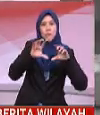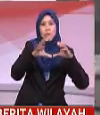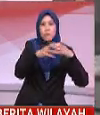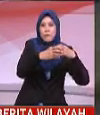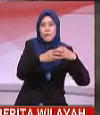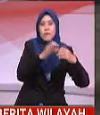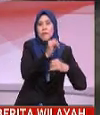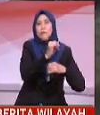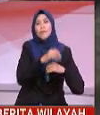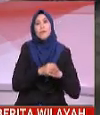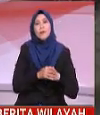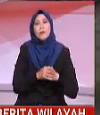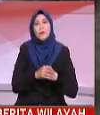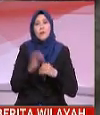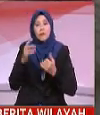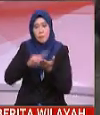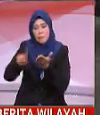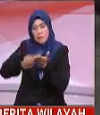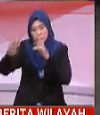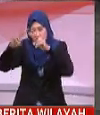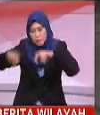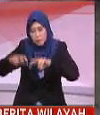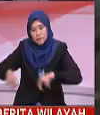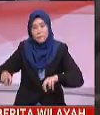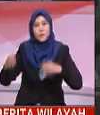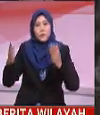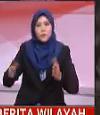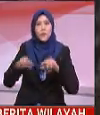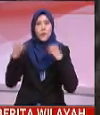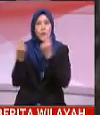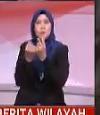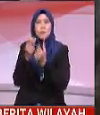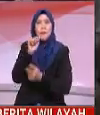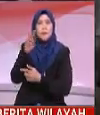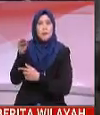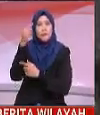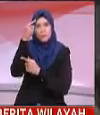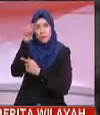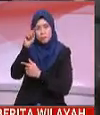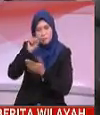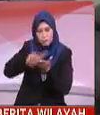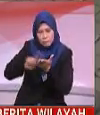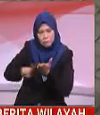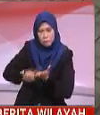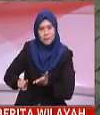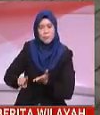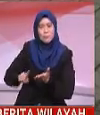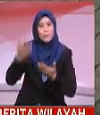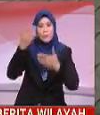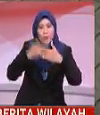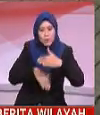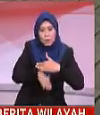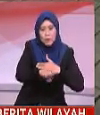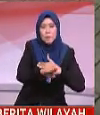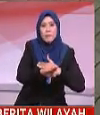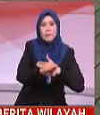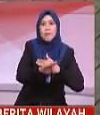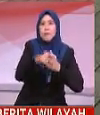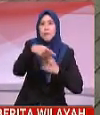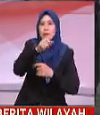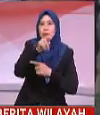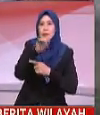Immigration. Berdasarkan siasatan dan risikan pasukan gerakan UM, beberapa faktor dilihat kepada kemasukan parti di negeri